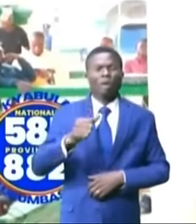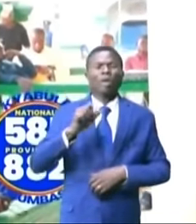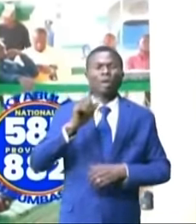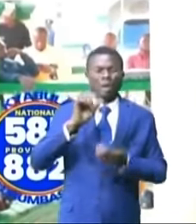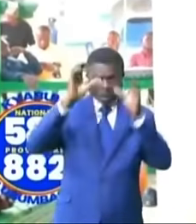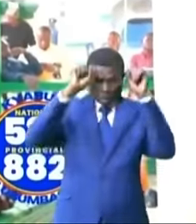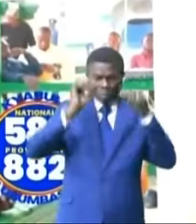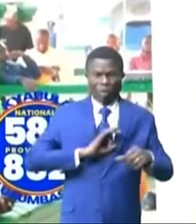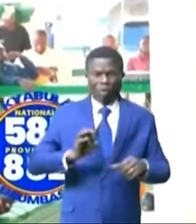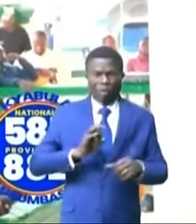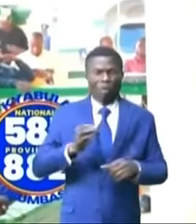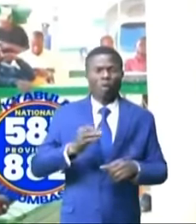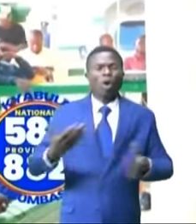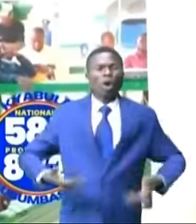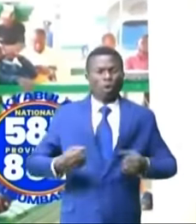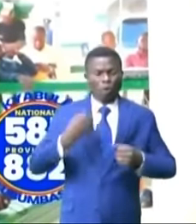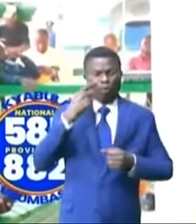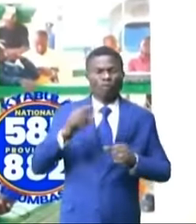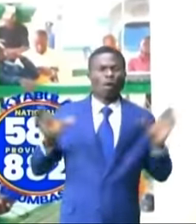vous voir à masse.